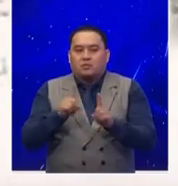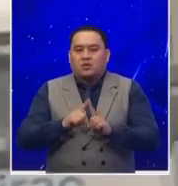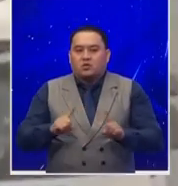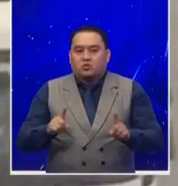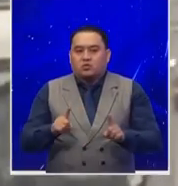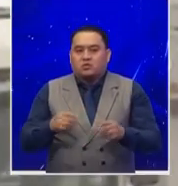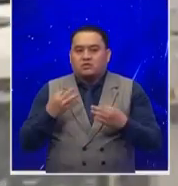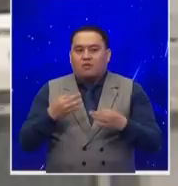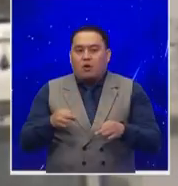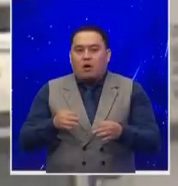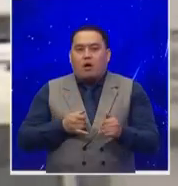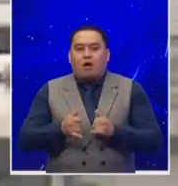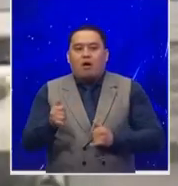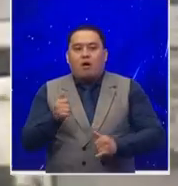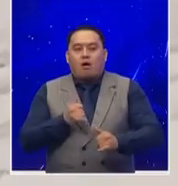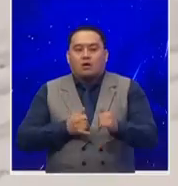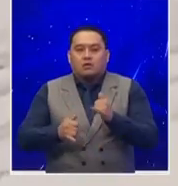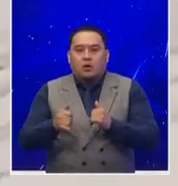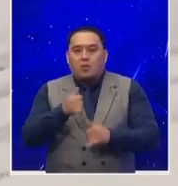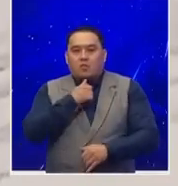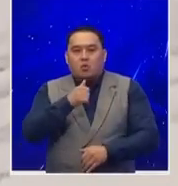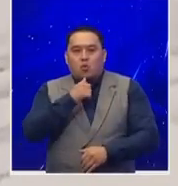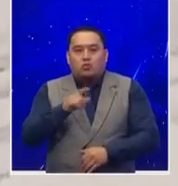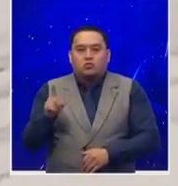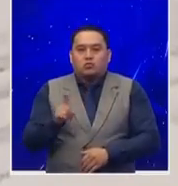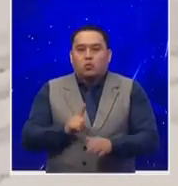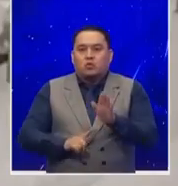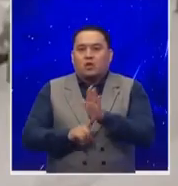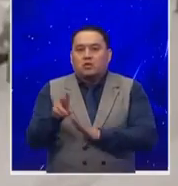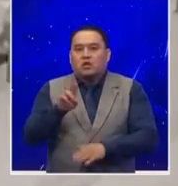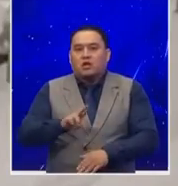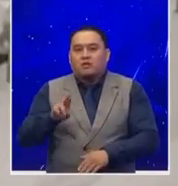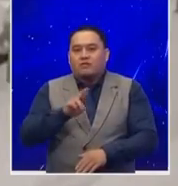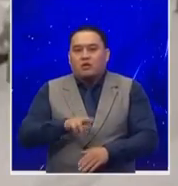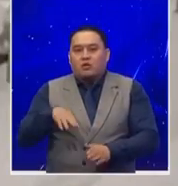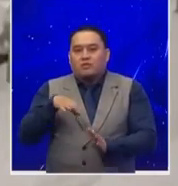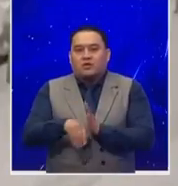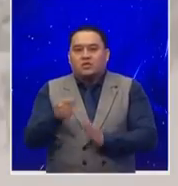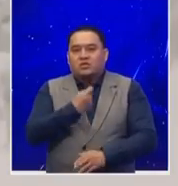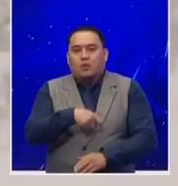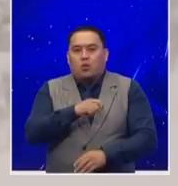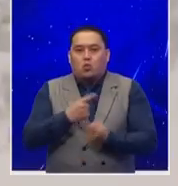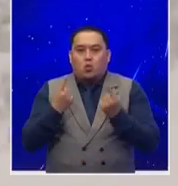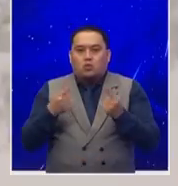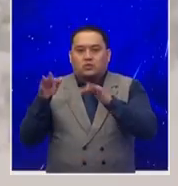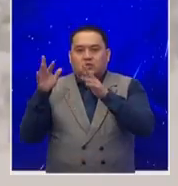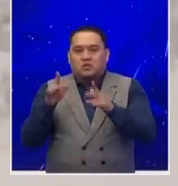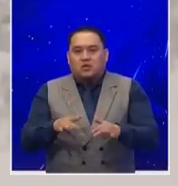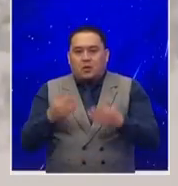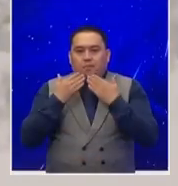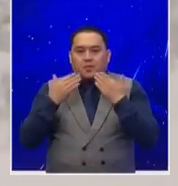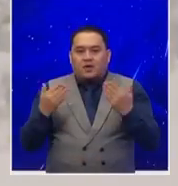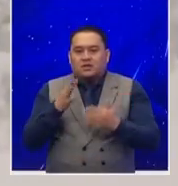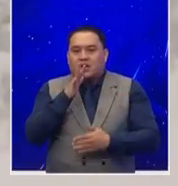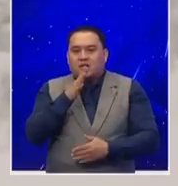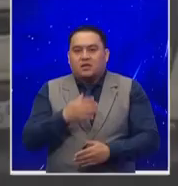виды досуга, как коньки. Синоптики не исключают, что эпизод начала января войдет в анналы Испании как крупнейший снегопад за